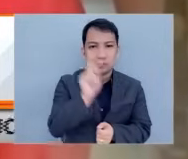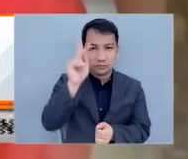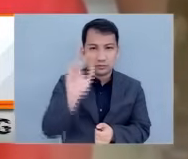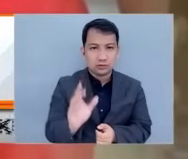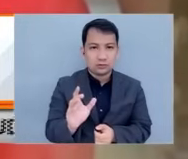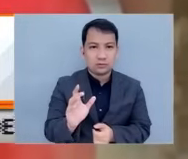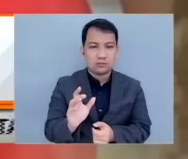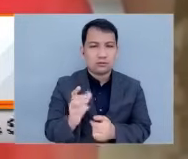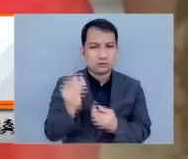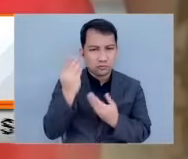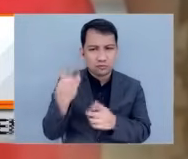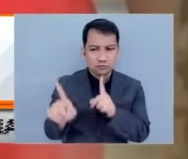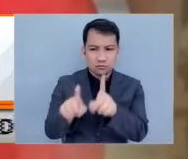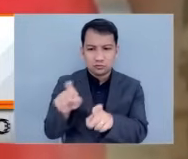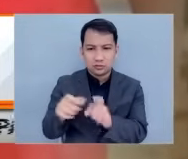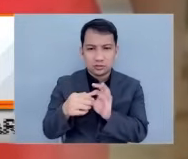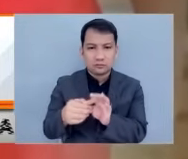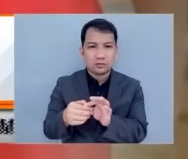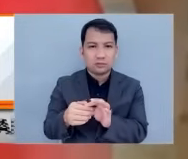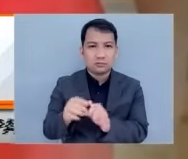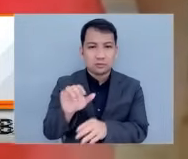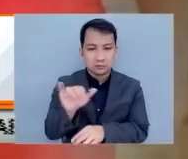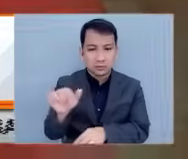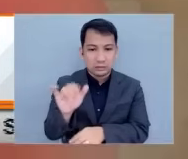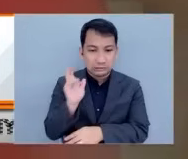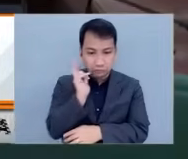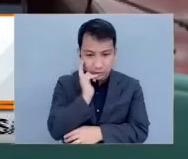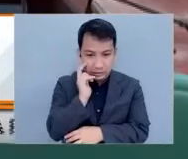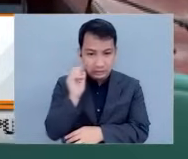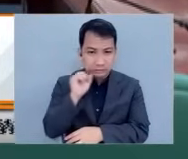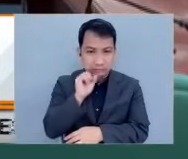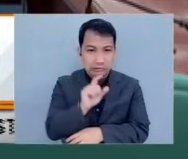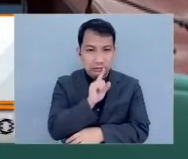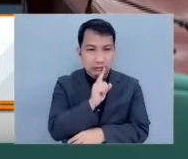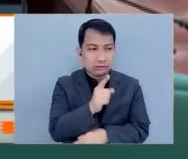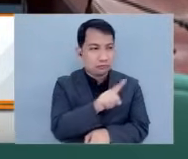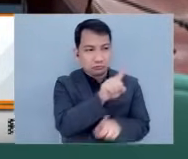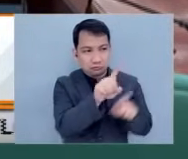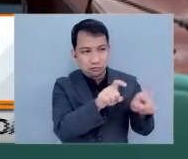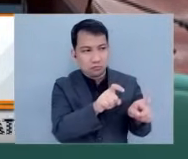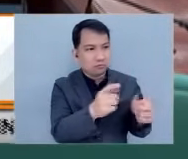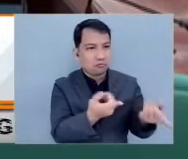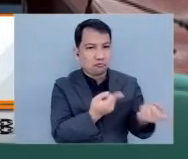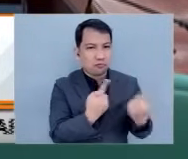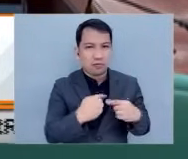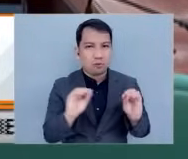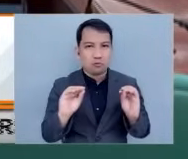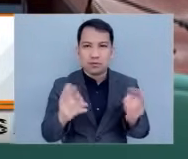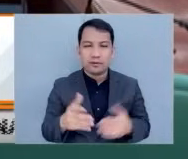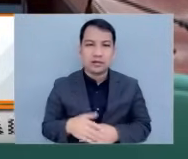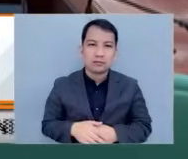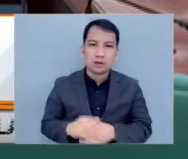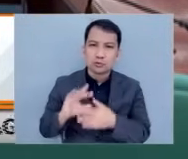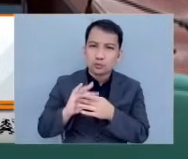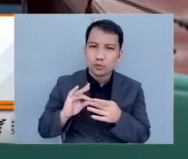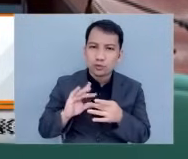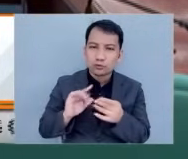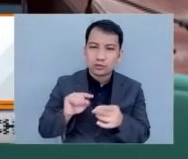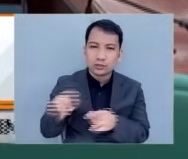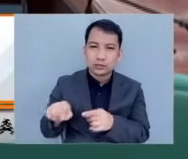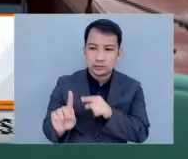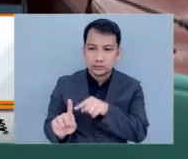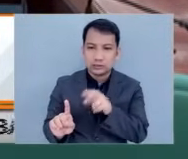pa namin kunin ang panig ng mag-amang Duterte pero wala pa silang sagot. Ikinwento rin ni Alias Rene sa pagdinig kanina ng Senado ang